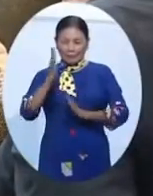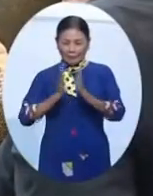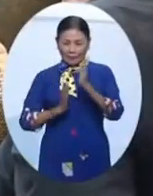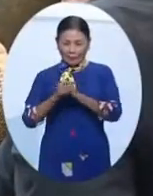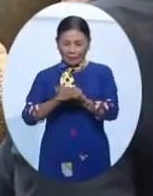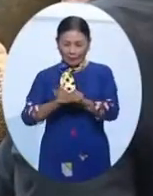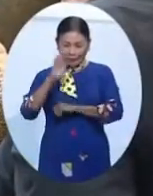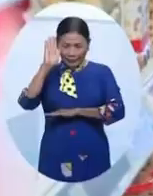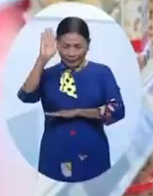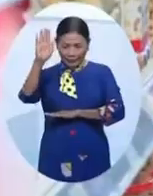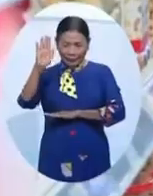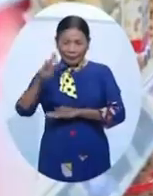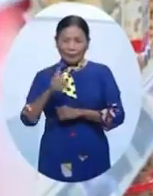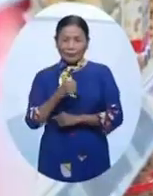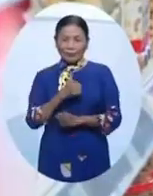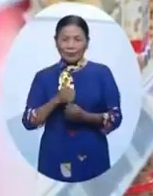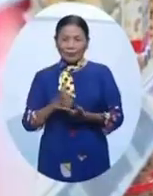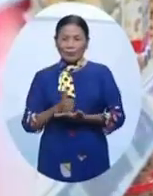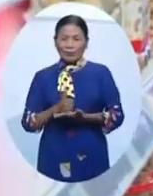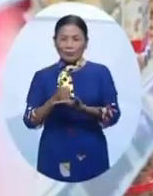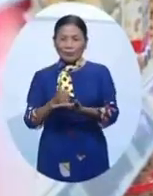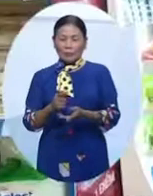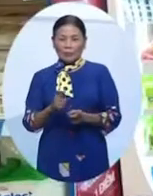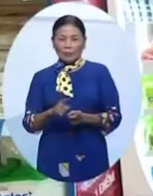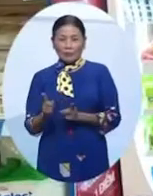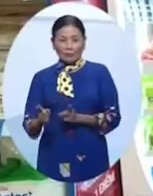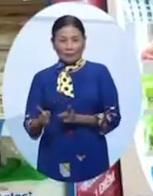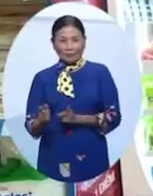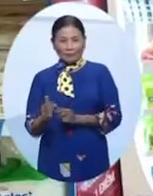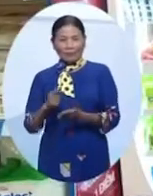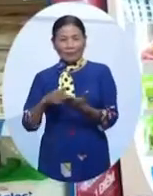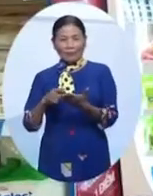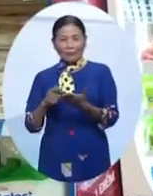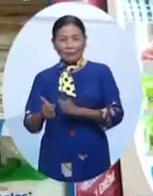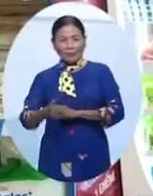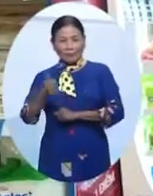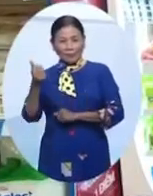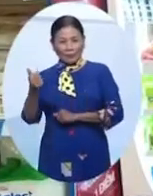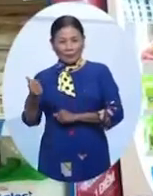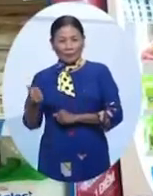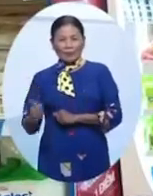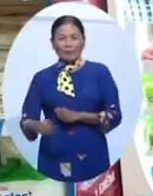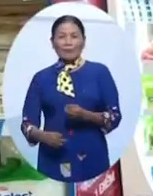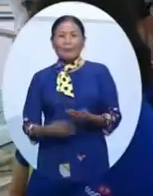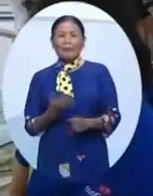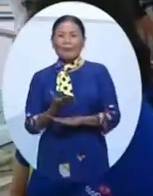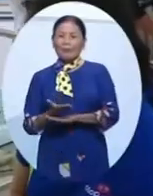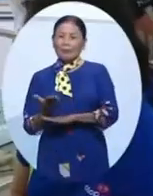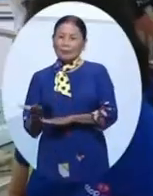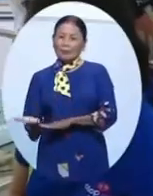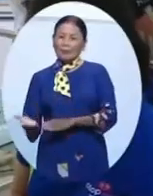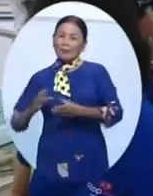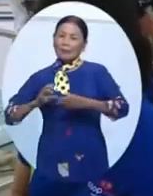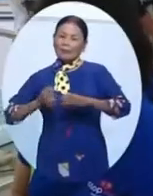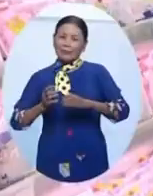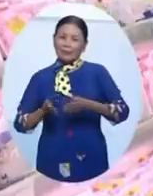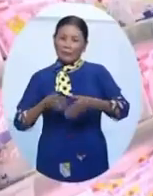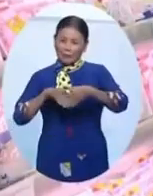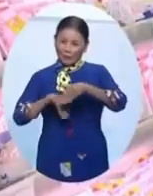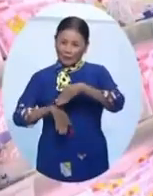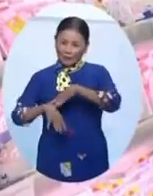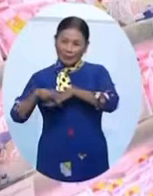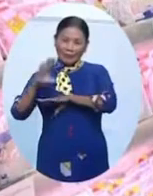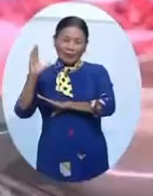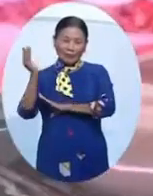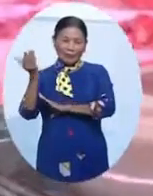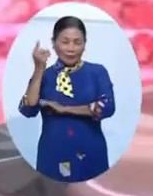năng động, uy tín về văn hóa dịch vụ phong phú, chất lượng cao, gia tăng giá trị thương hiệu sản phẩm của doanh nghiệp trên thị trường, trong nước lẫn quốc tế. Dự